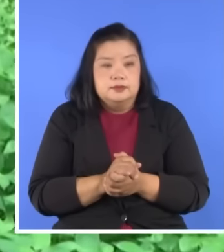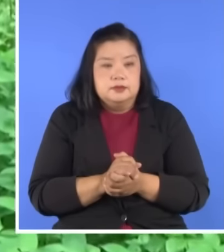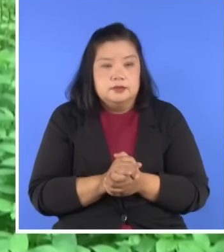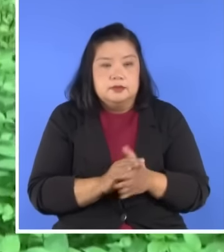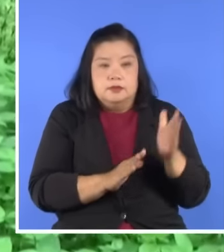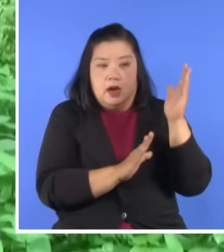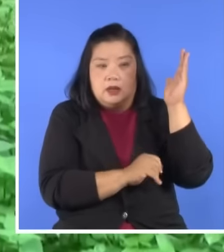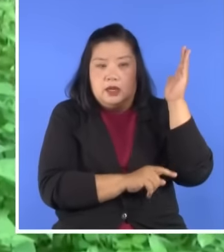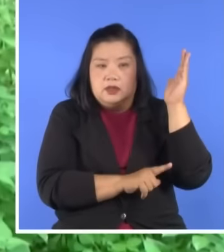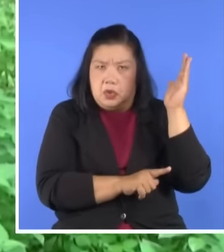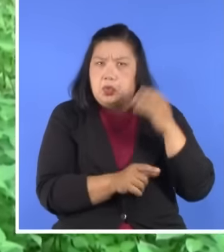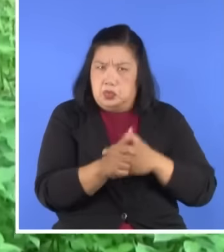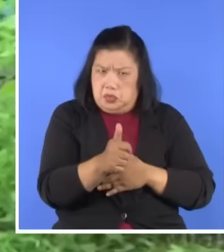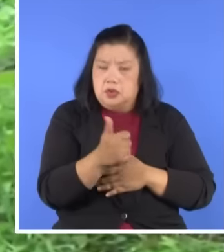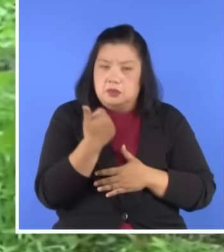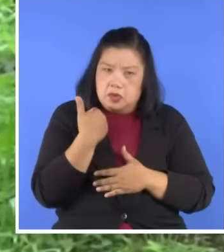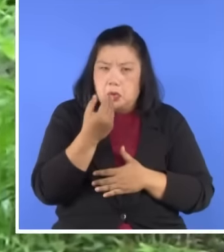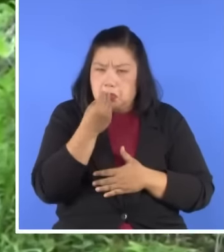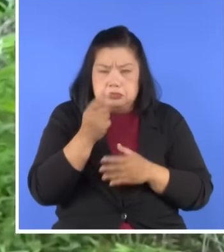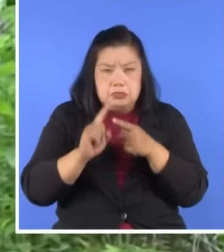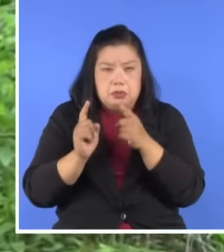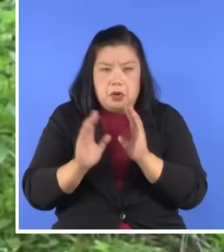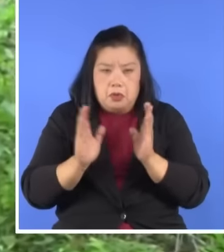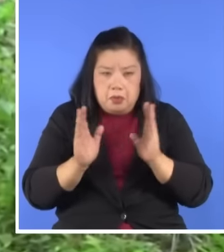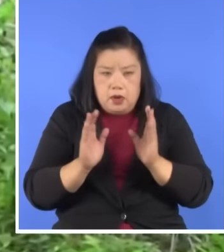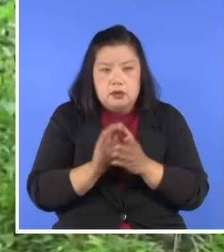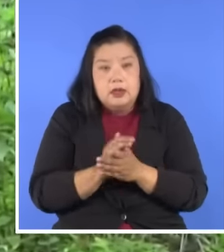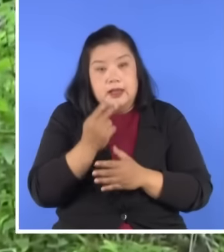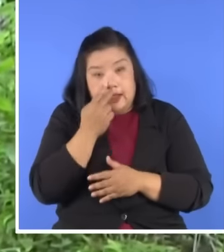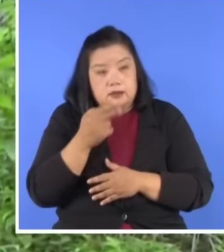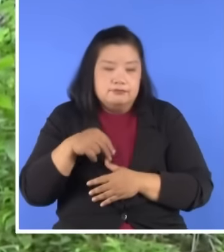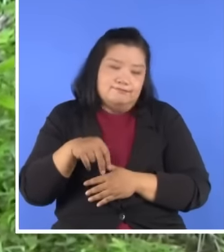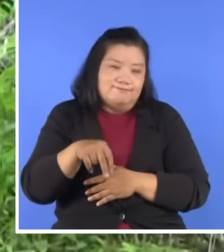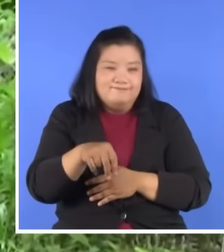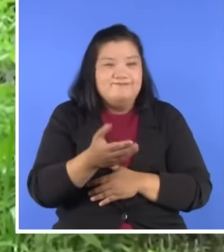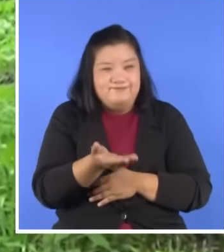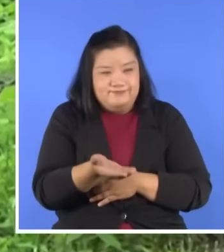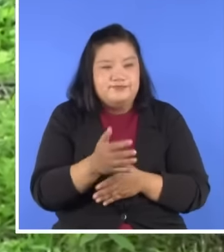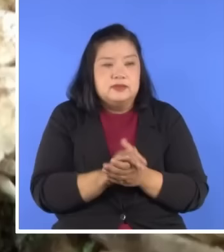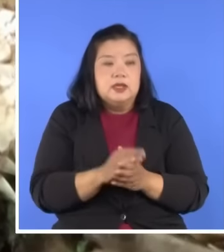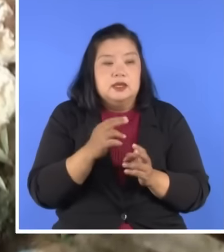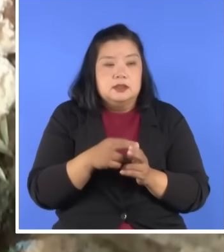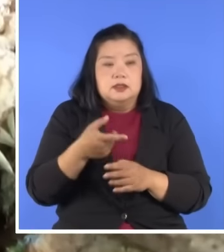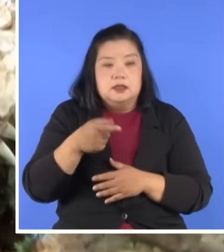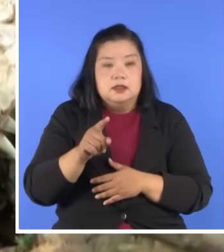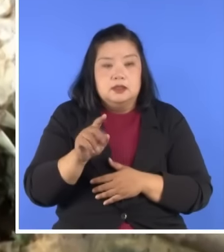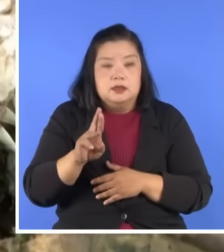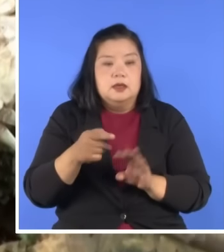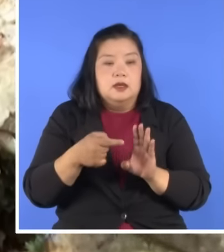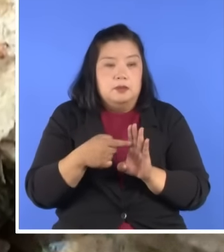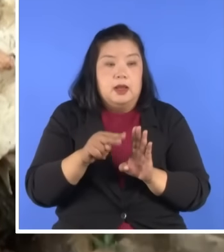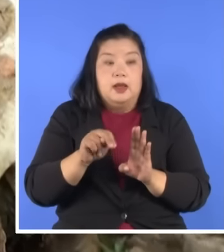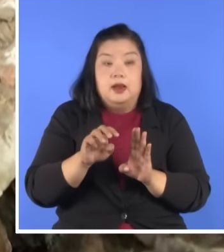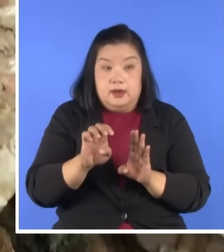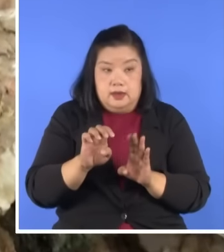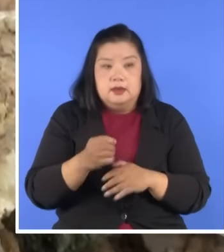เลยนี่พี่เก็พาลูกเล็กเด็กแดงเขไปไปในสวนปาล์มนั่นแหละนะครับคุณปราณีเลิศคงยศเนี่ยชาวบ้านหมู่ที่2พื้น